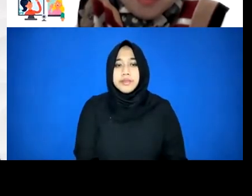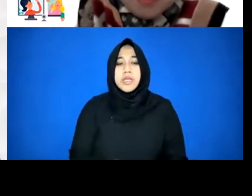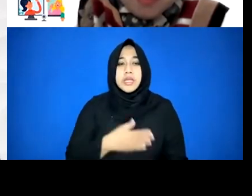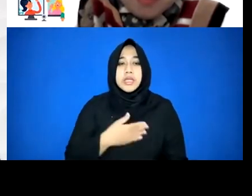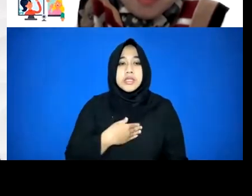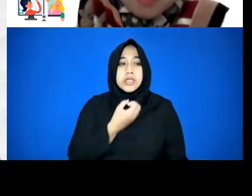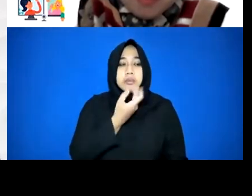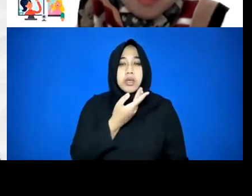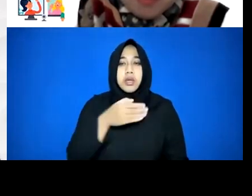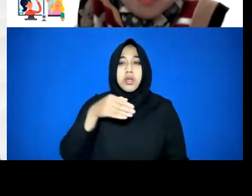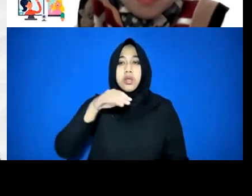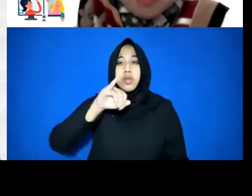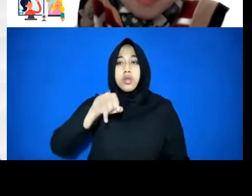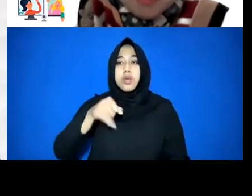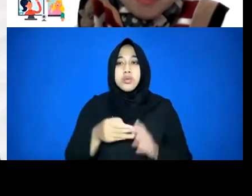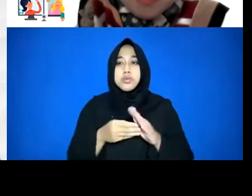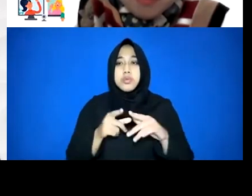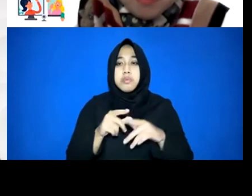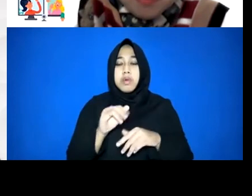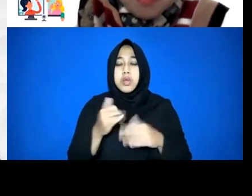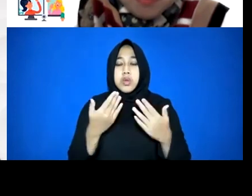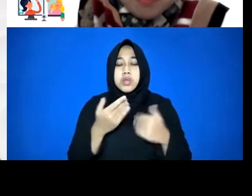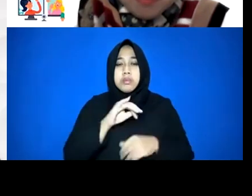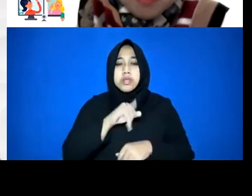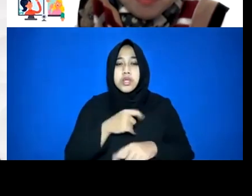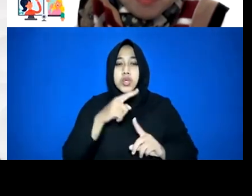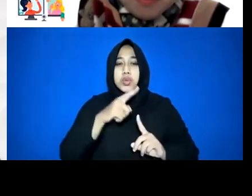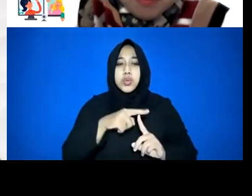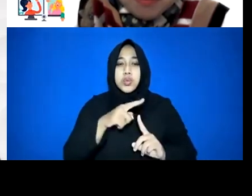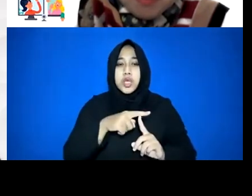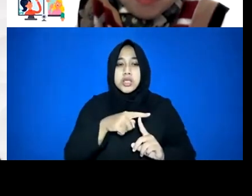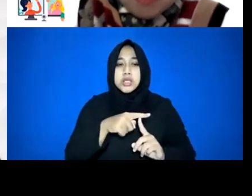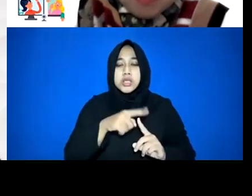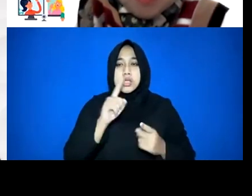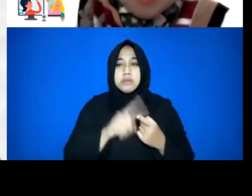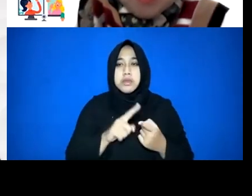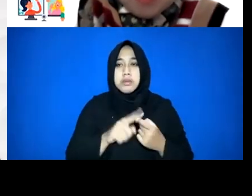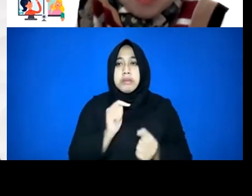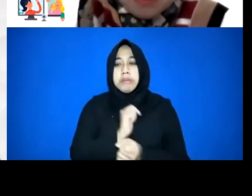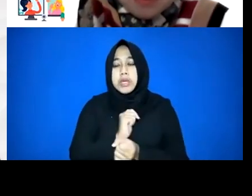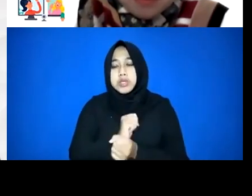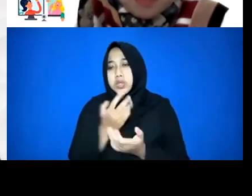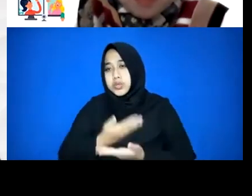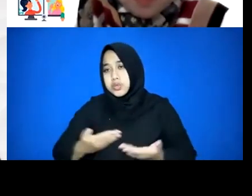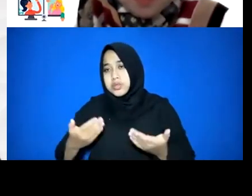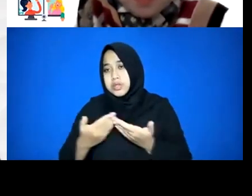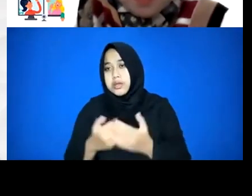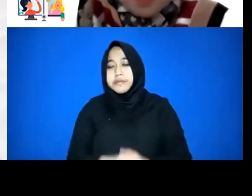Jumali, Mbak Sofi itu sudah menjadi rahasia umum ya di teman-teman pekerja sosial. Sebagian besar kayak